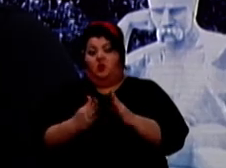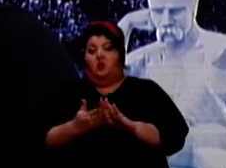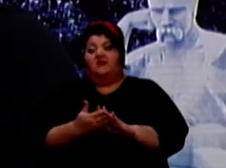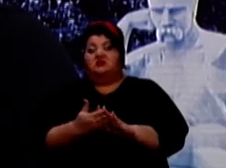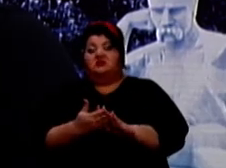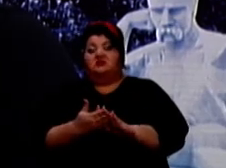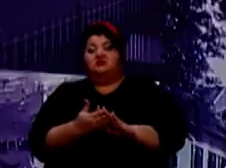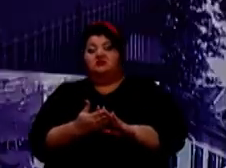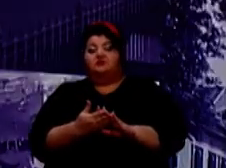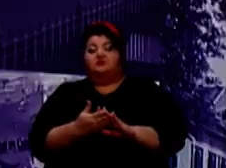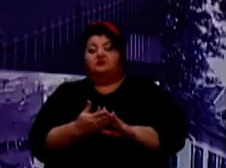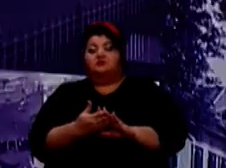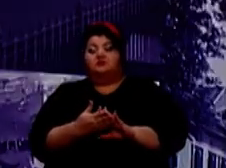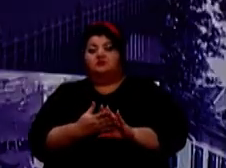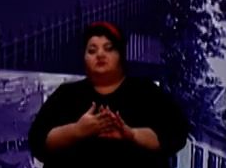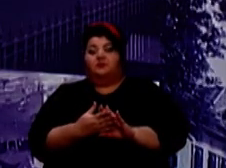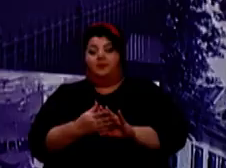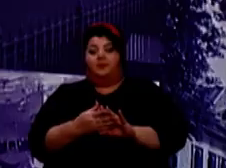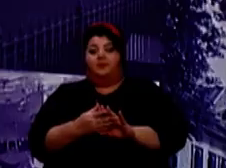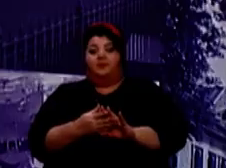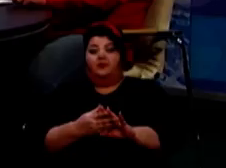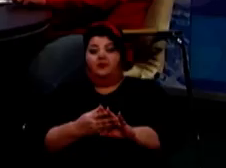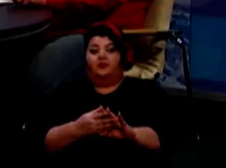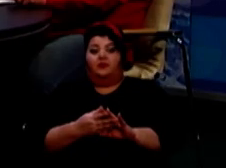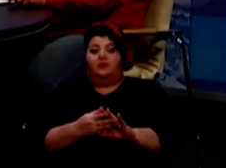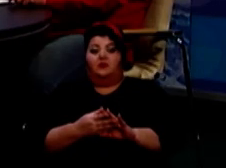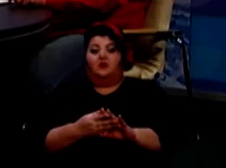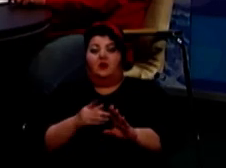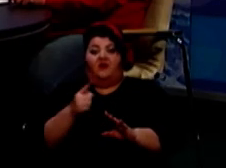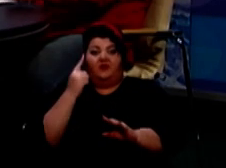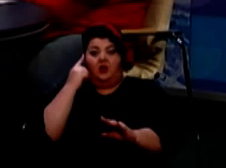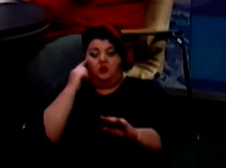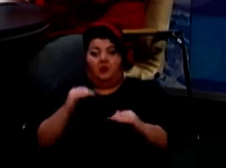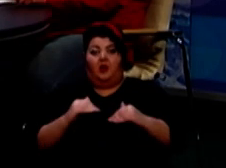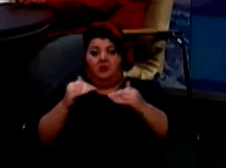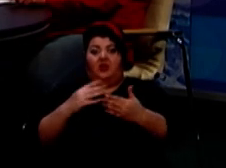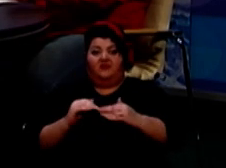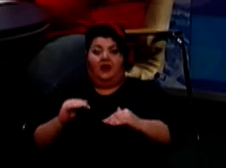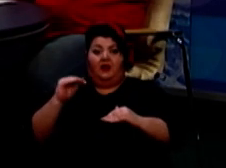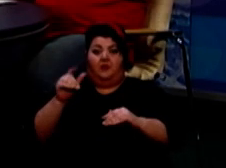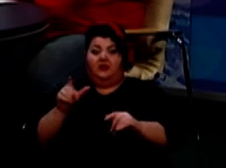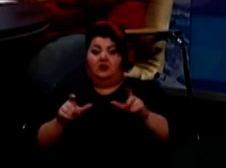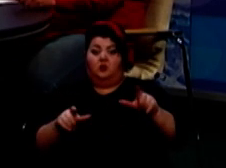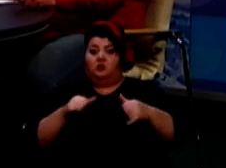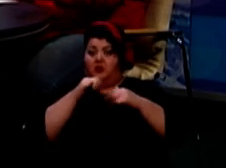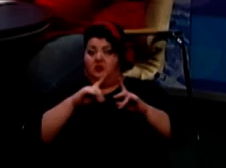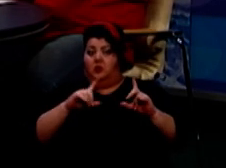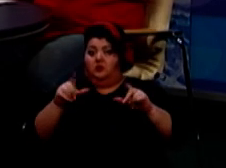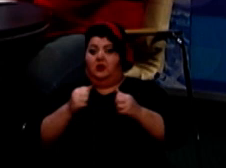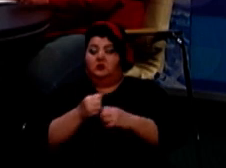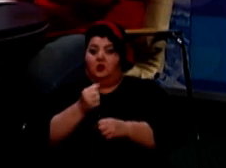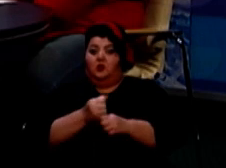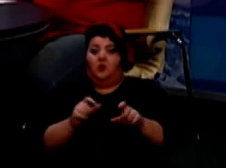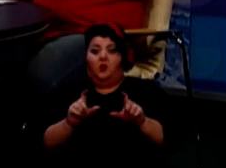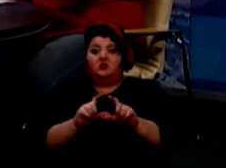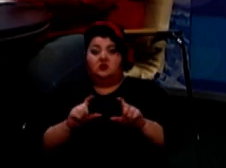вирішувати свої проблеми і піднімати свій рейтинг. Ви думаєте, що піднімете рейтинг на транспорті, на людях, які не можуть добратися до роботи, в